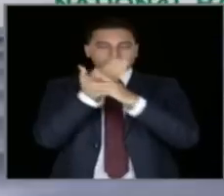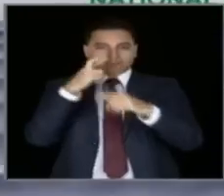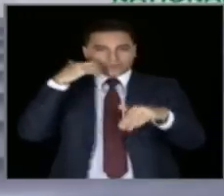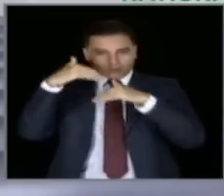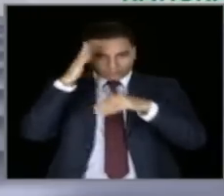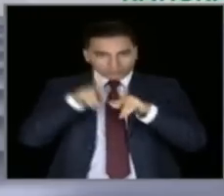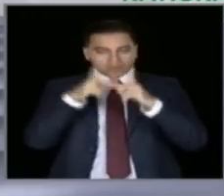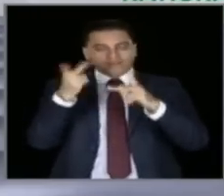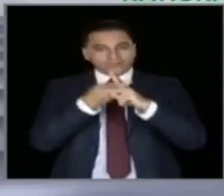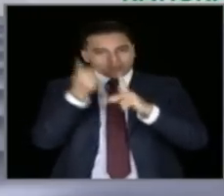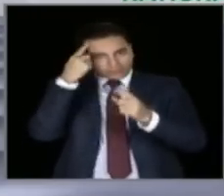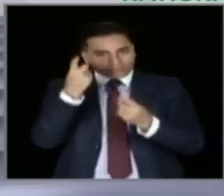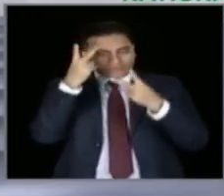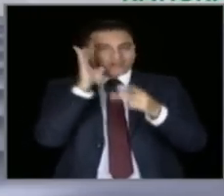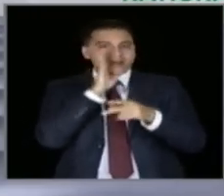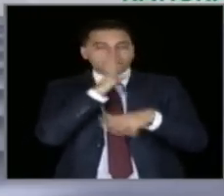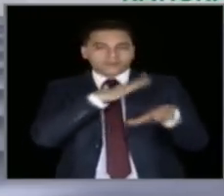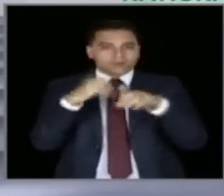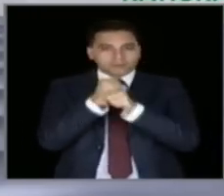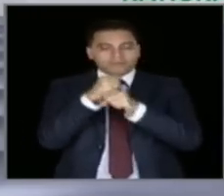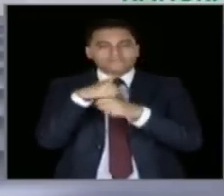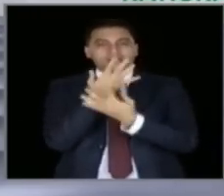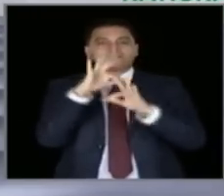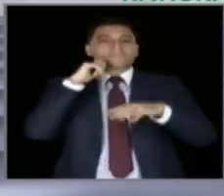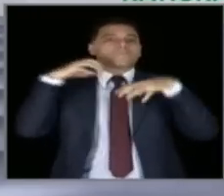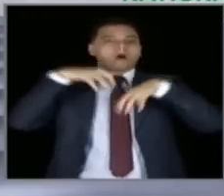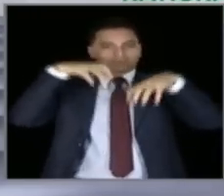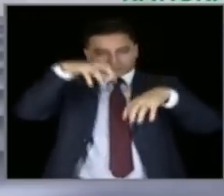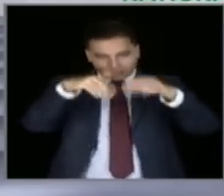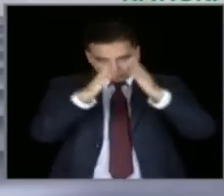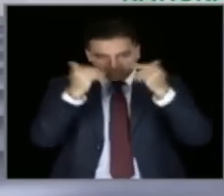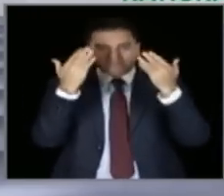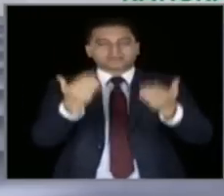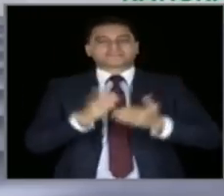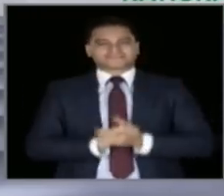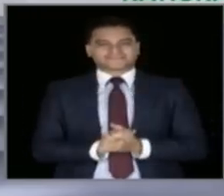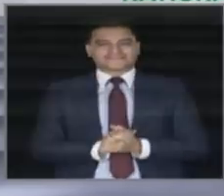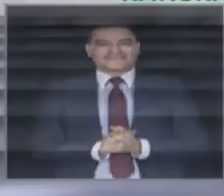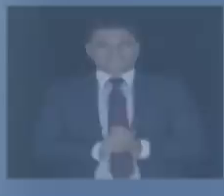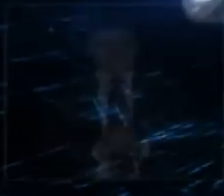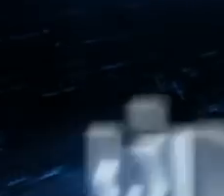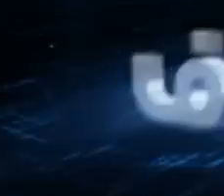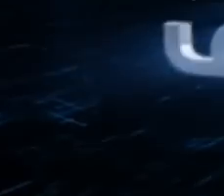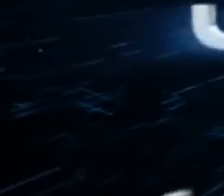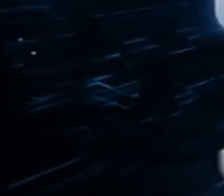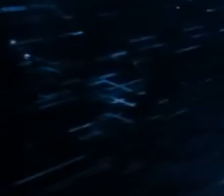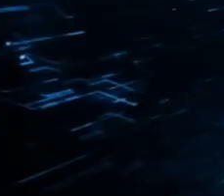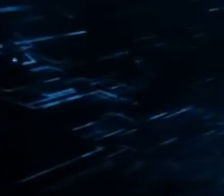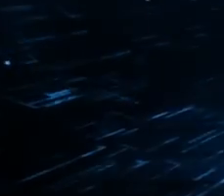ملف قادرون باختلاف اجتماعيا وعلميا وثقافيا ومهنيا في جميع محافظات مصر.